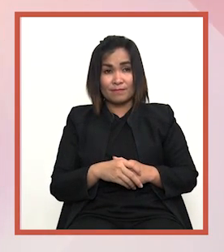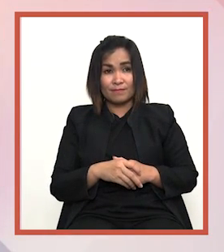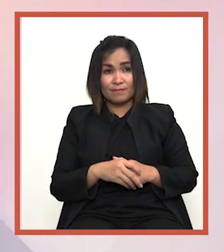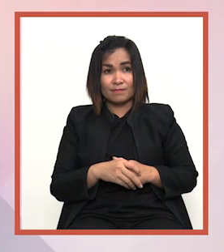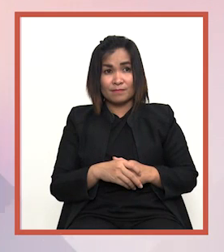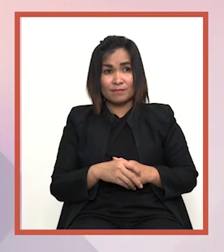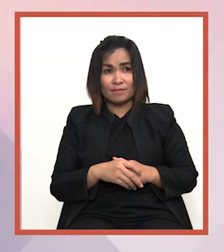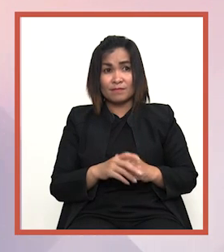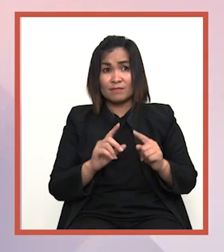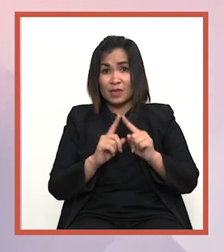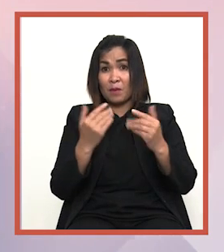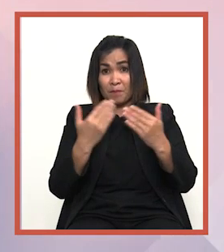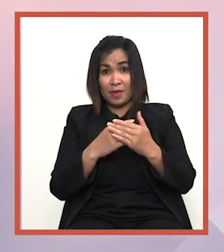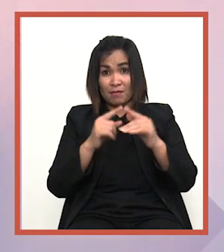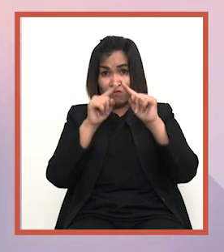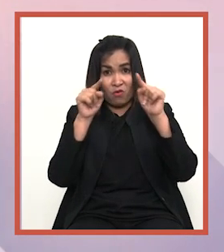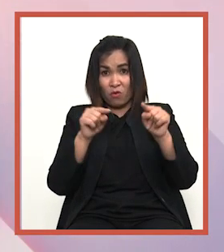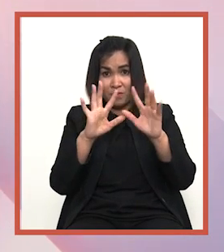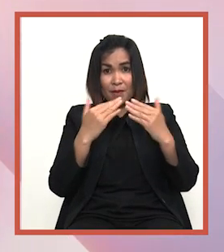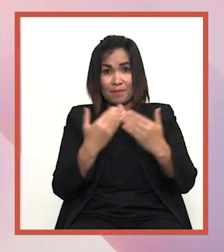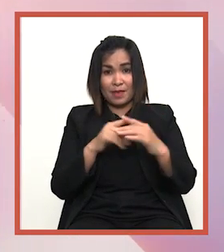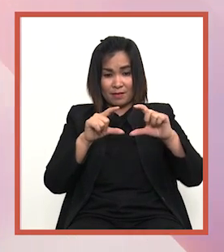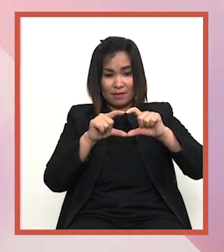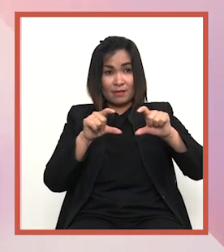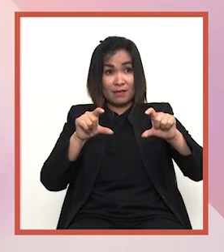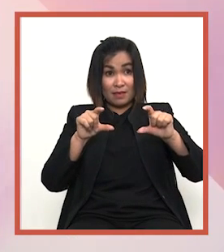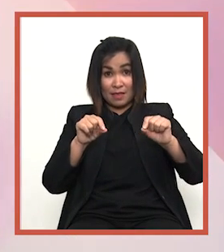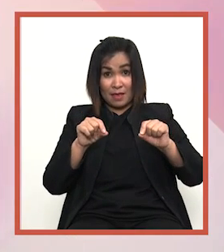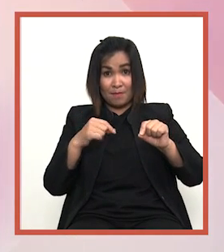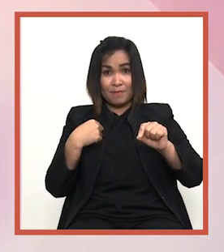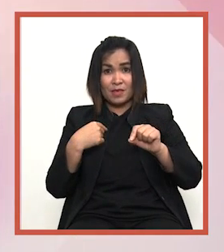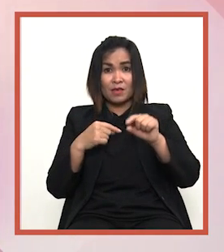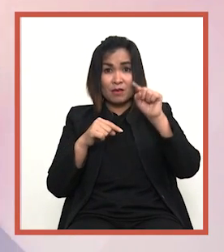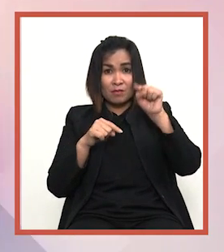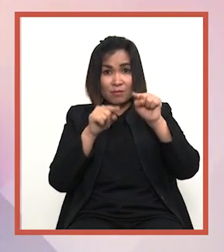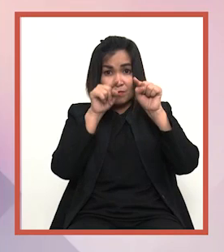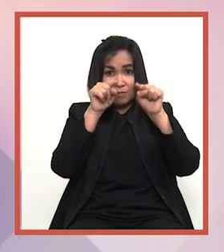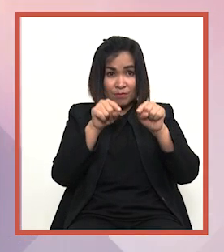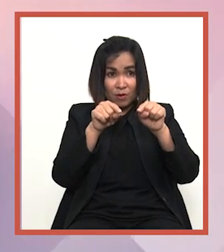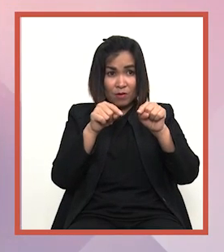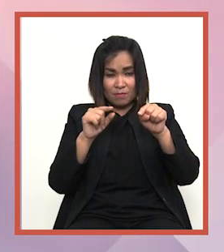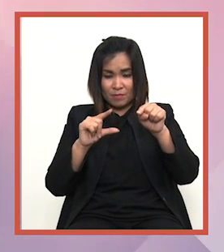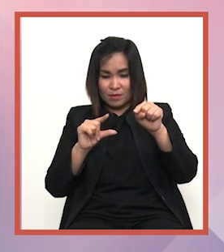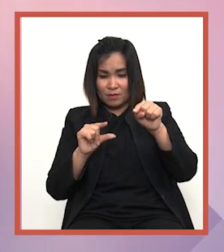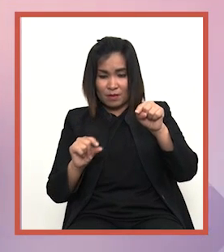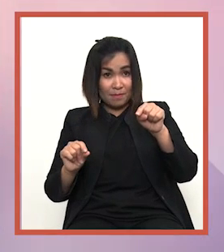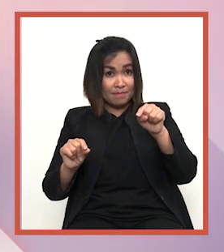เมื่อสักครู่นี้แต่จะเป็นสี่เหลี่ยมนะครับแต่ว่ามีขีดด้านบน2ขีดแทนนะครับแล้วก็จะมีสามเหลี่ยมนะครับ